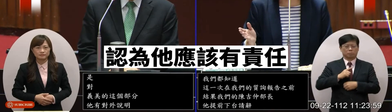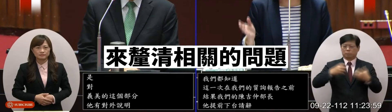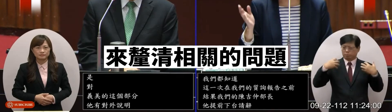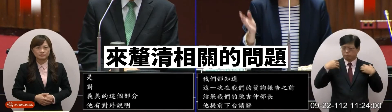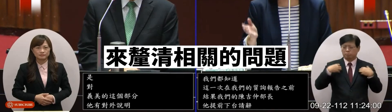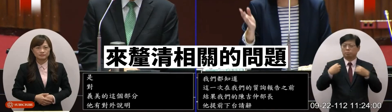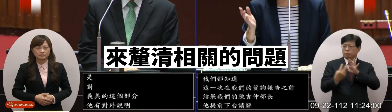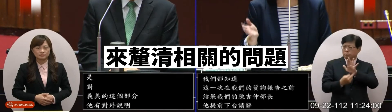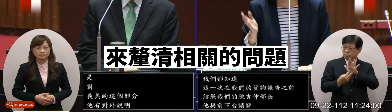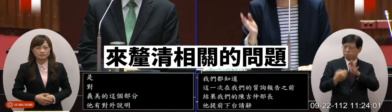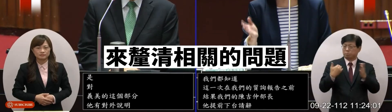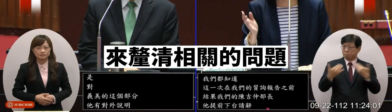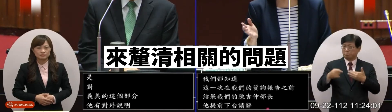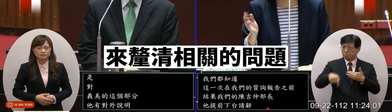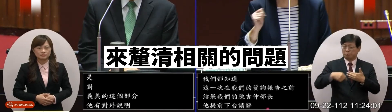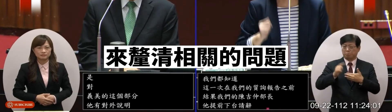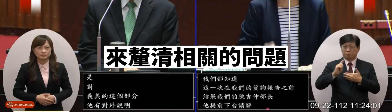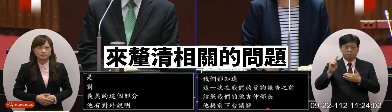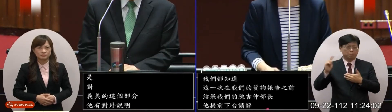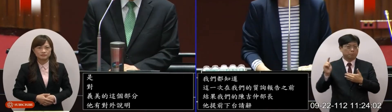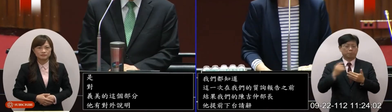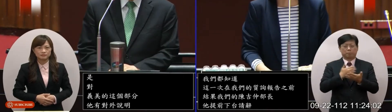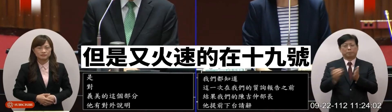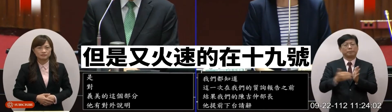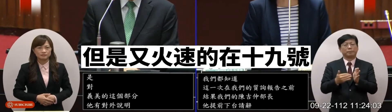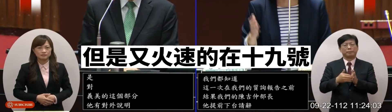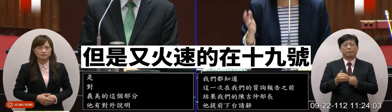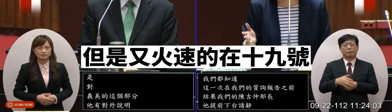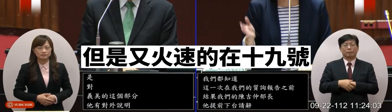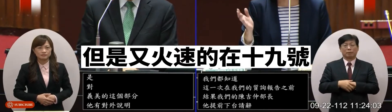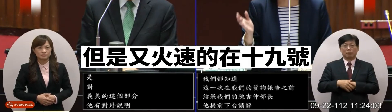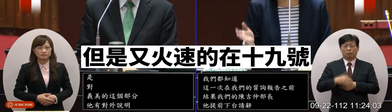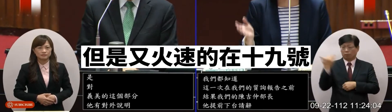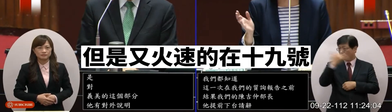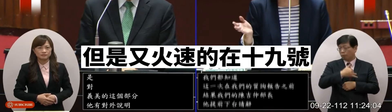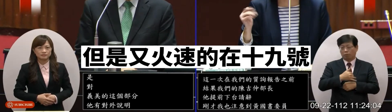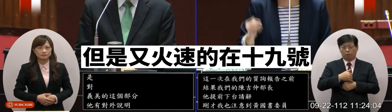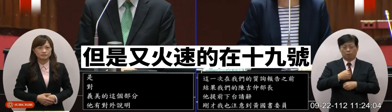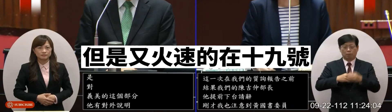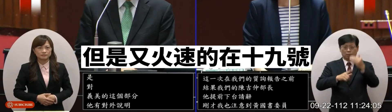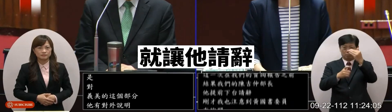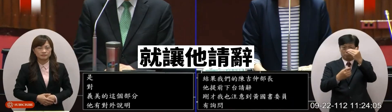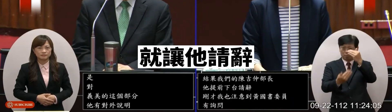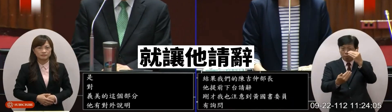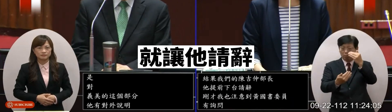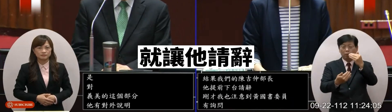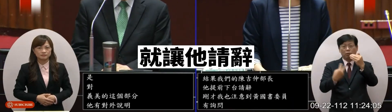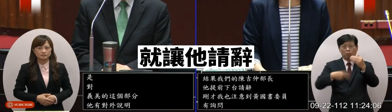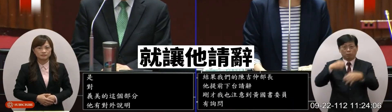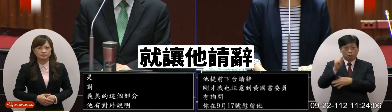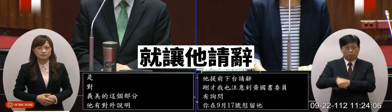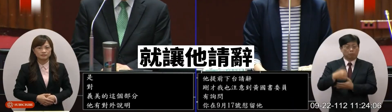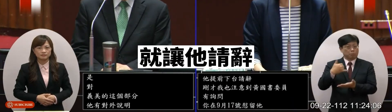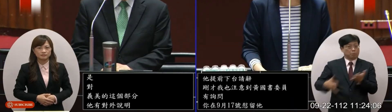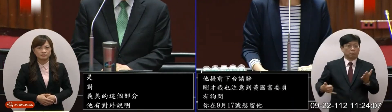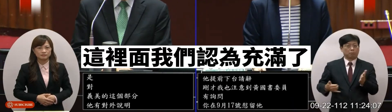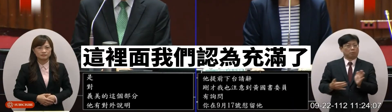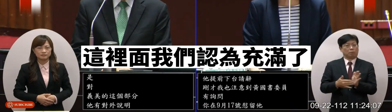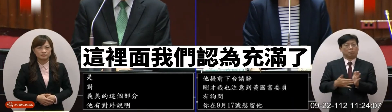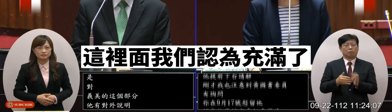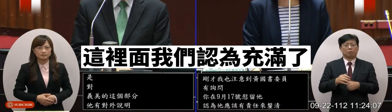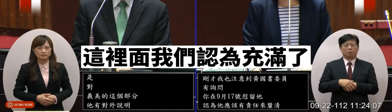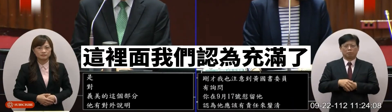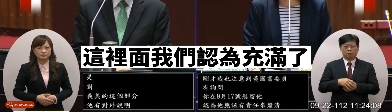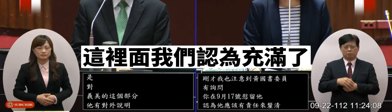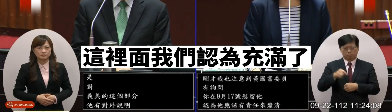责任来厘清相关的问题，但是又火速的在19号就让他请辞。这